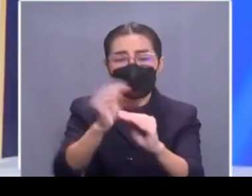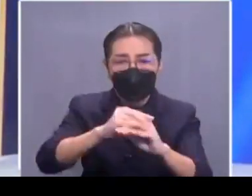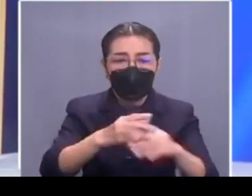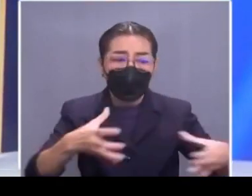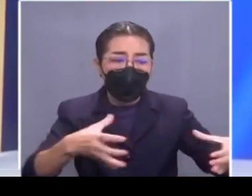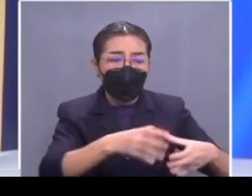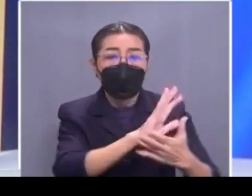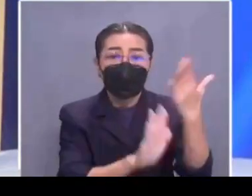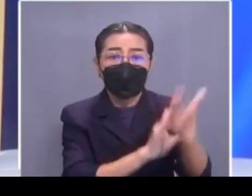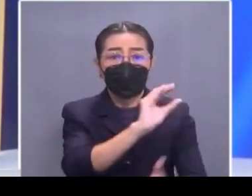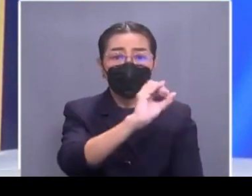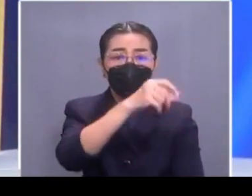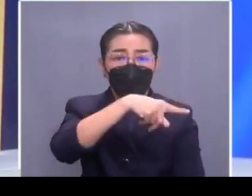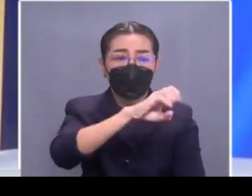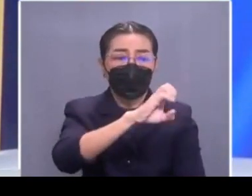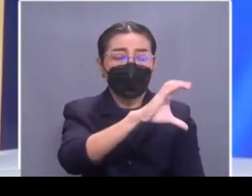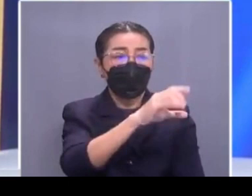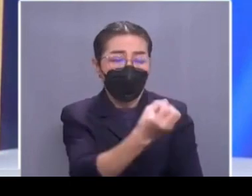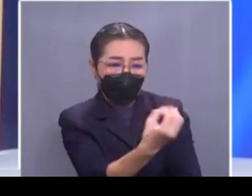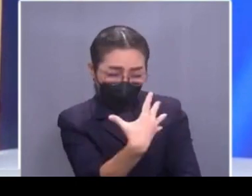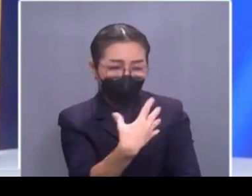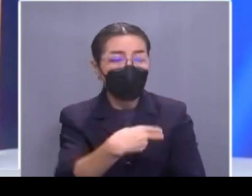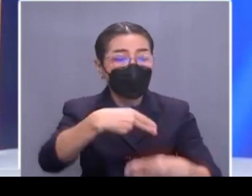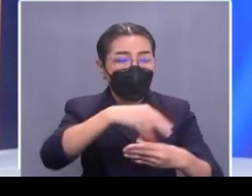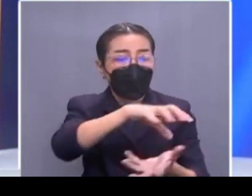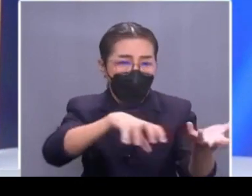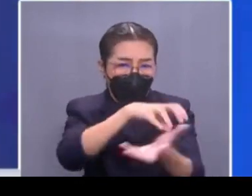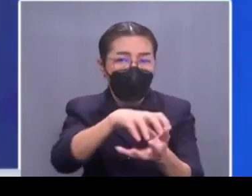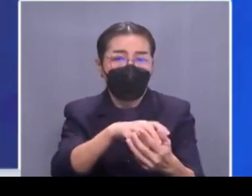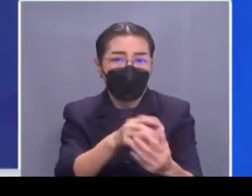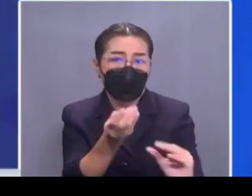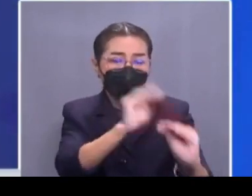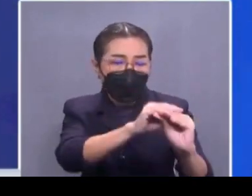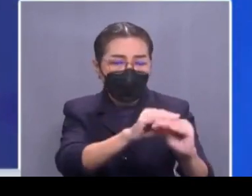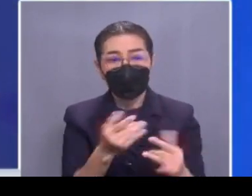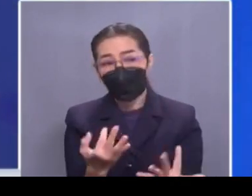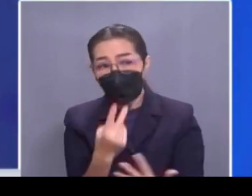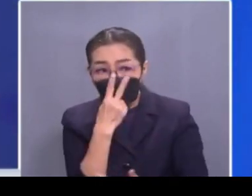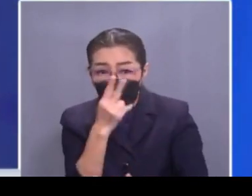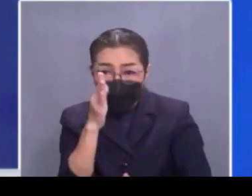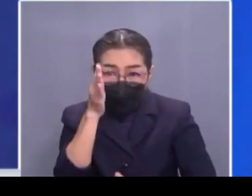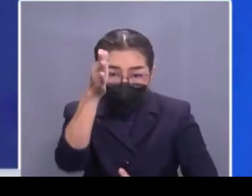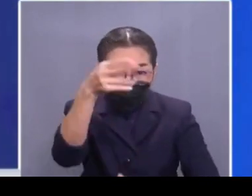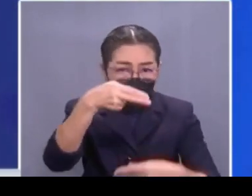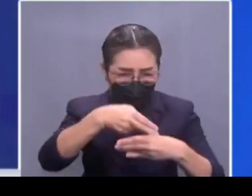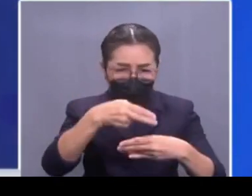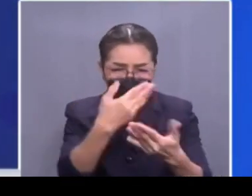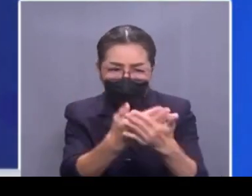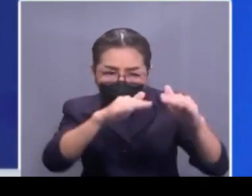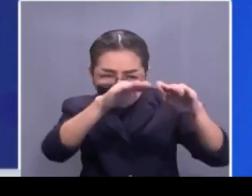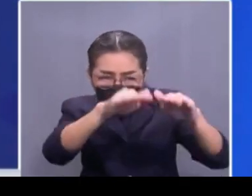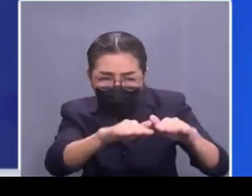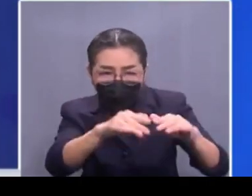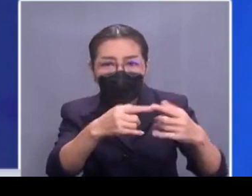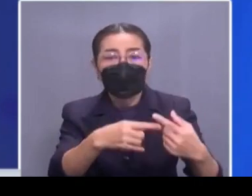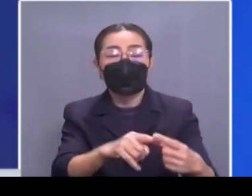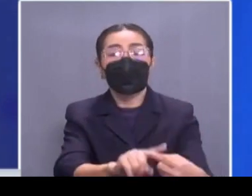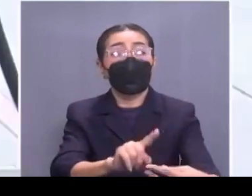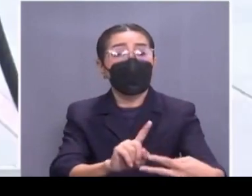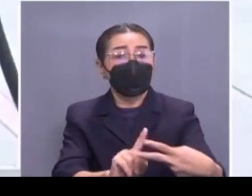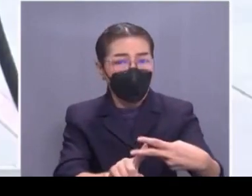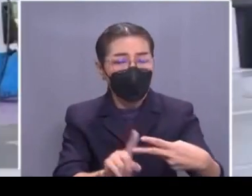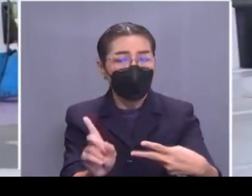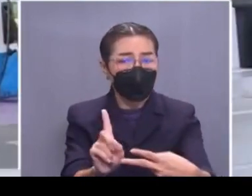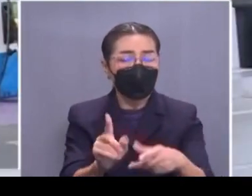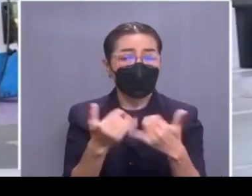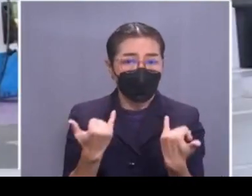กาศแล้วว่าจะผลิตน้ำมันดิบเพิ่มเติมกำลังติดตามอยู่ค่ะว่าน้ำมันน่าจะอ่อนตัวลงมาบ้างซึ่งก็ไม่ใช่เรื่องราคาน้ำมันอย่างเดียวนะคะเพราะว่ารั